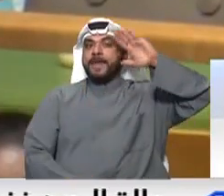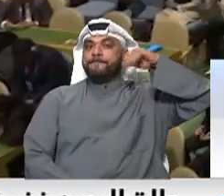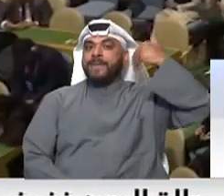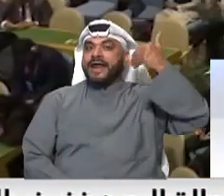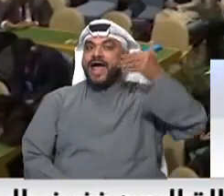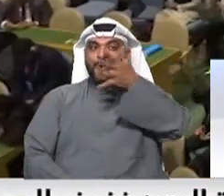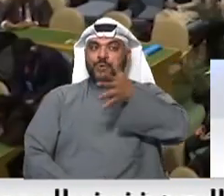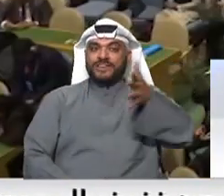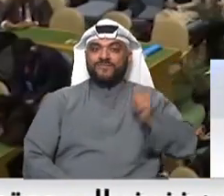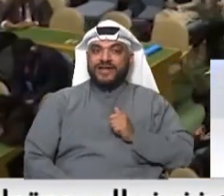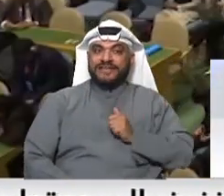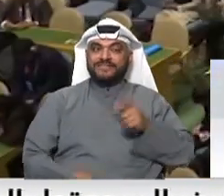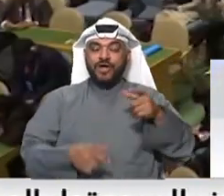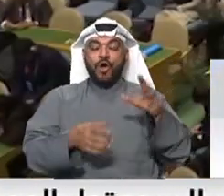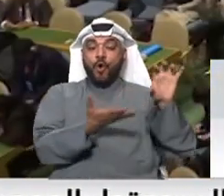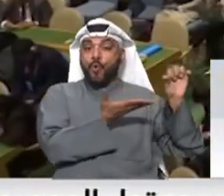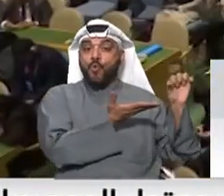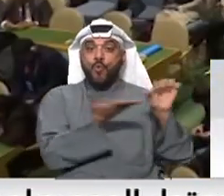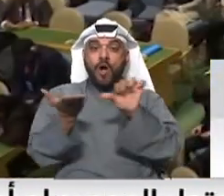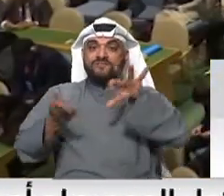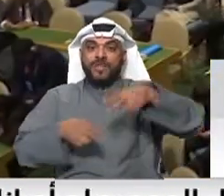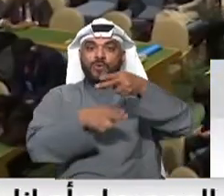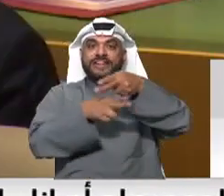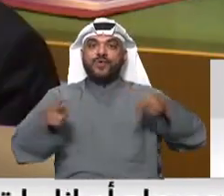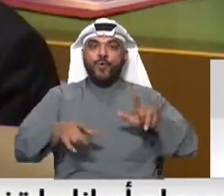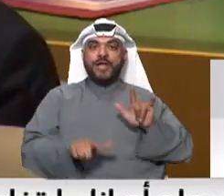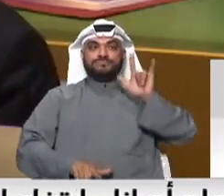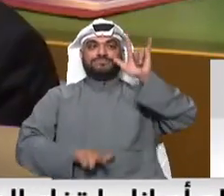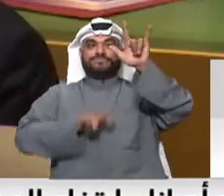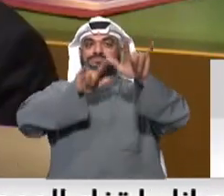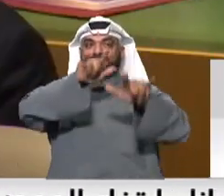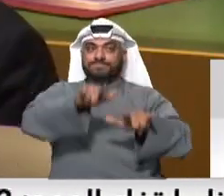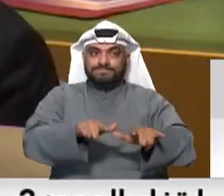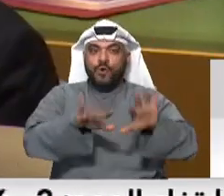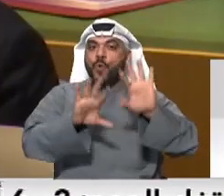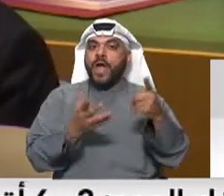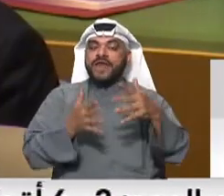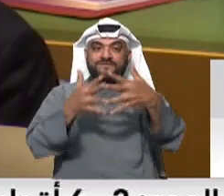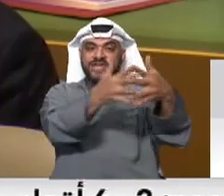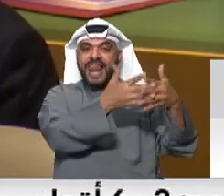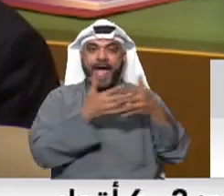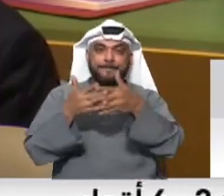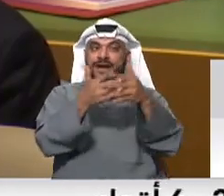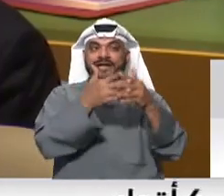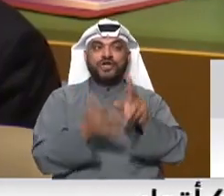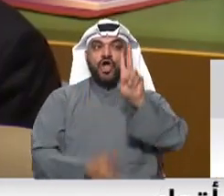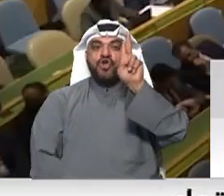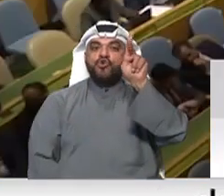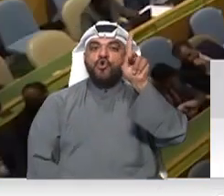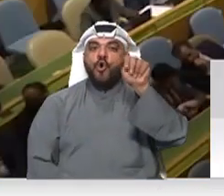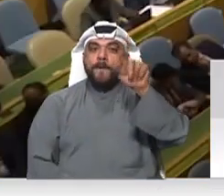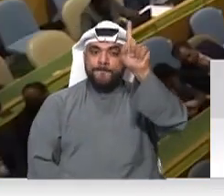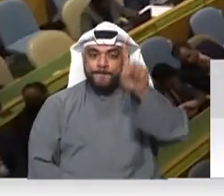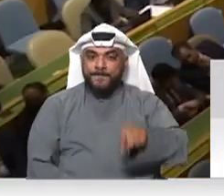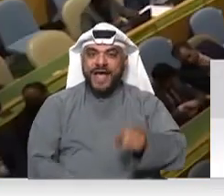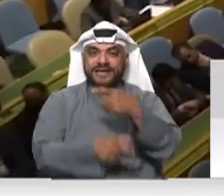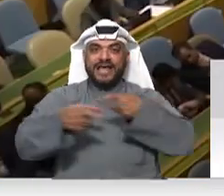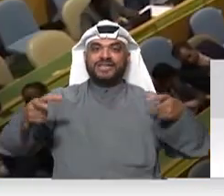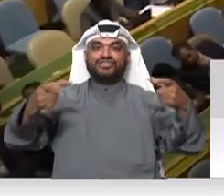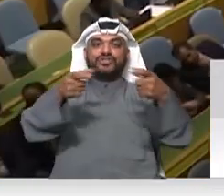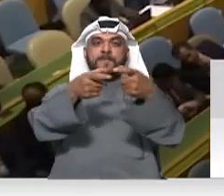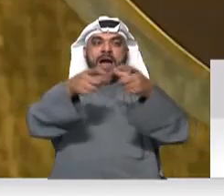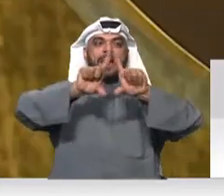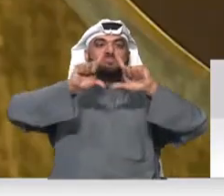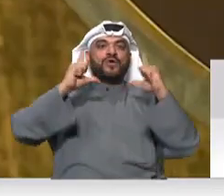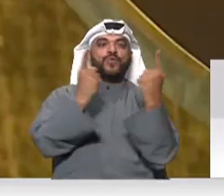والطفوله وفذ دوله الكويت رفيع المستوى المشارك في فعاليه اليوم الثاني للدوره السابعه وستين للجنه